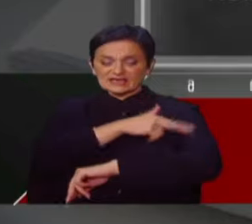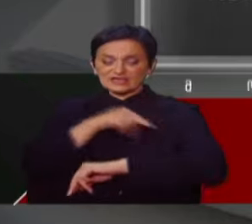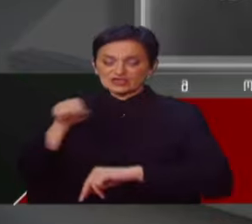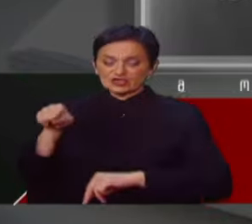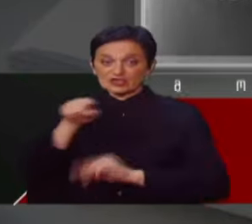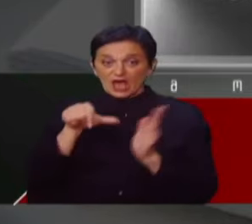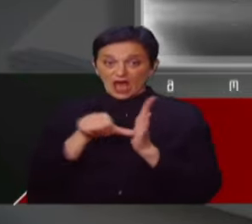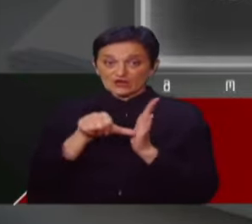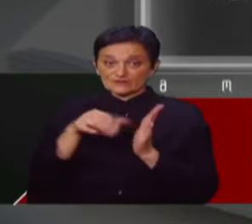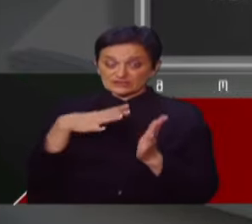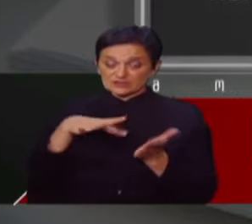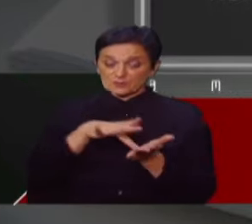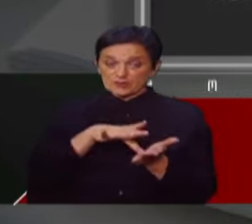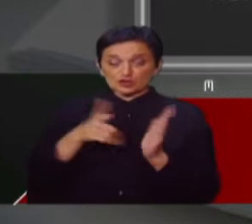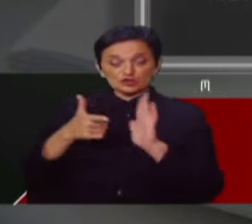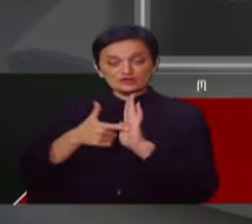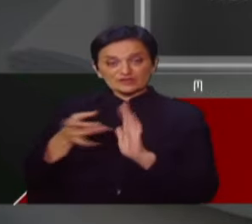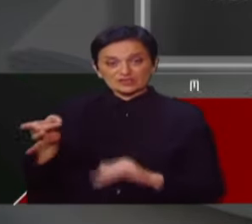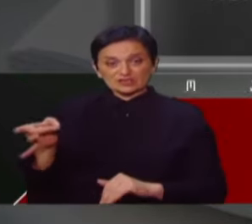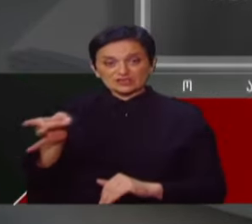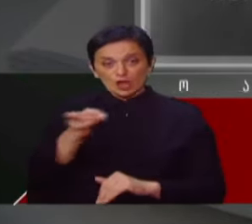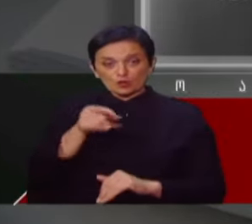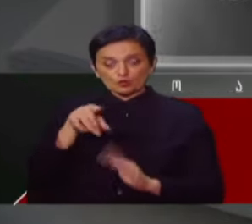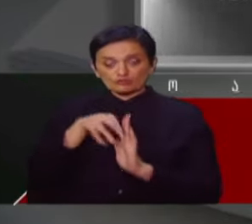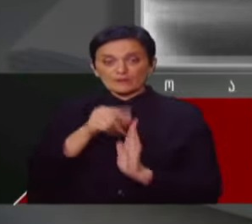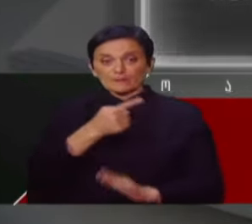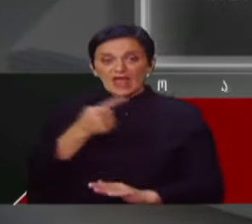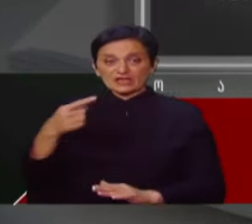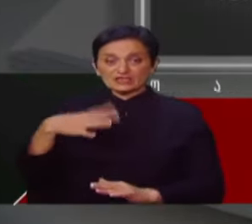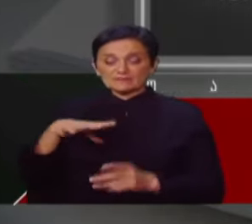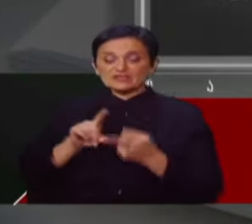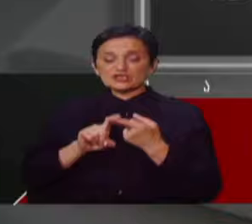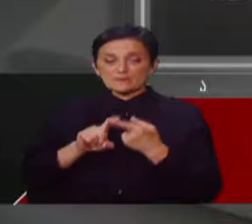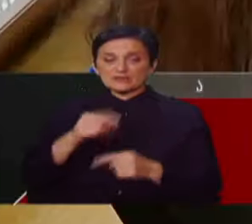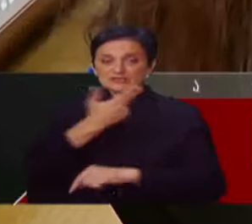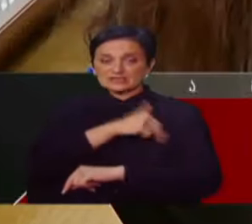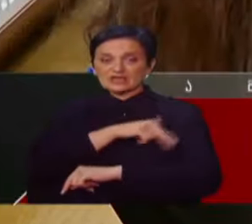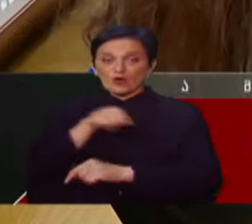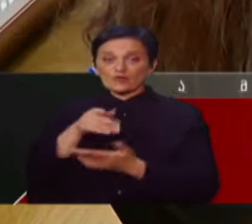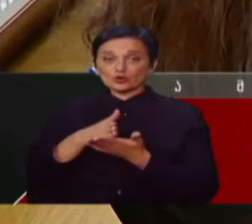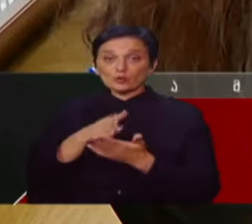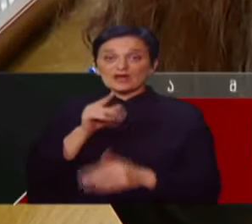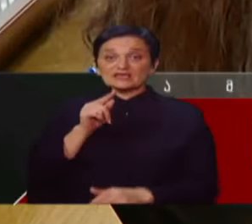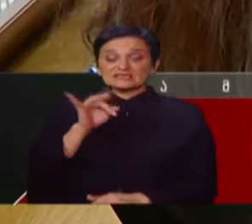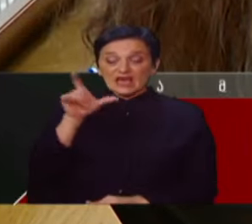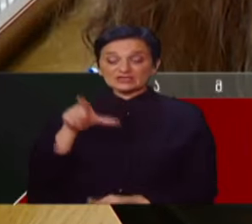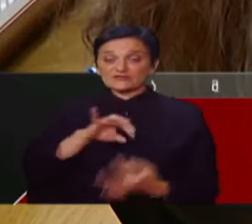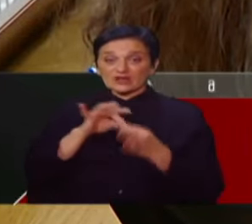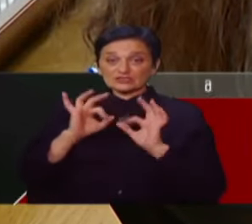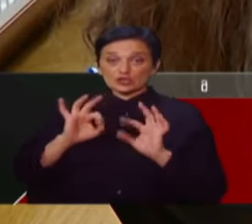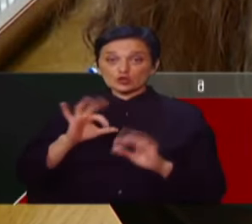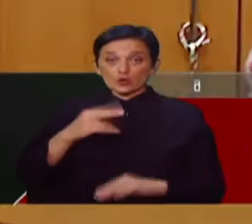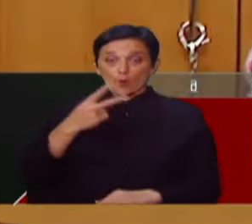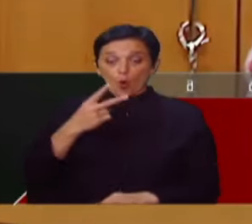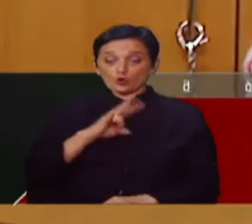აქედან 6 თბილისში მდებარეობს, ხოლო 7 რეგიონში, მათ შორის ერთ-ერთი თბილისის ინფექციური საავადმყოფოა. როგორც თენგიზ სერცვაძემ განმარტა,